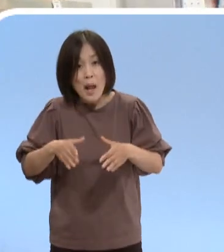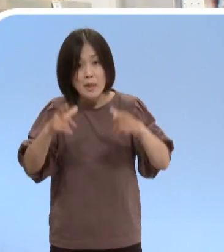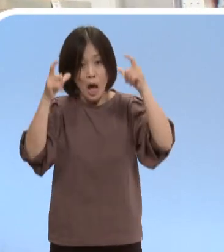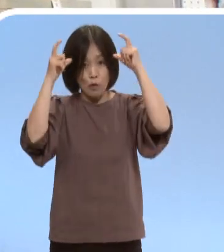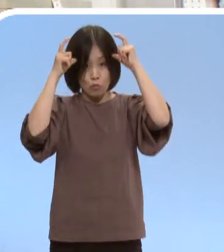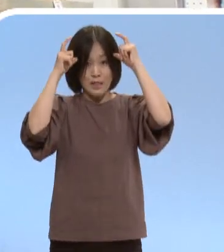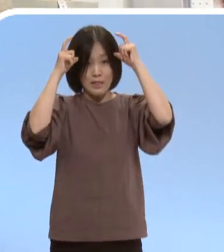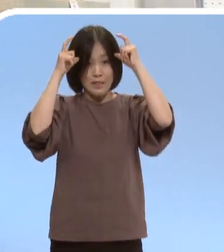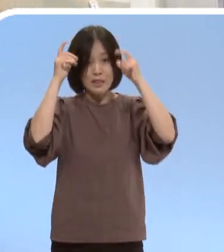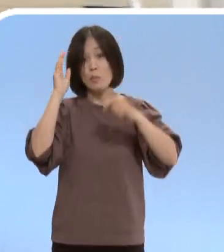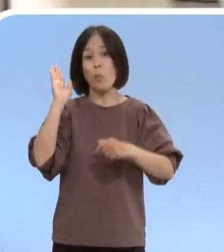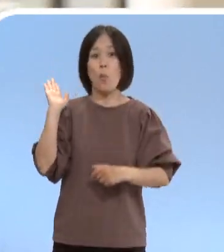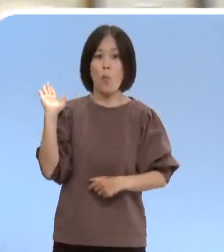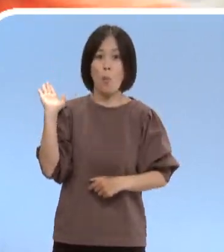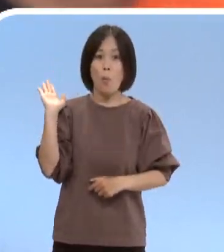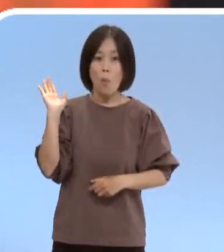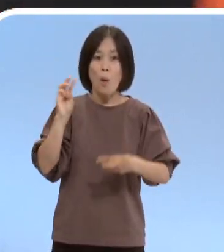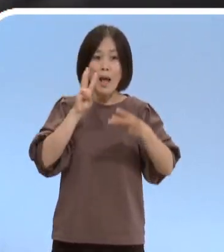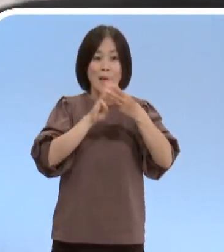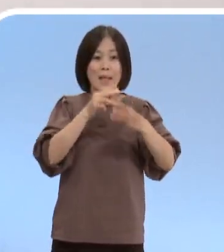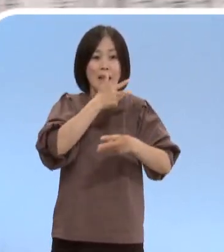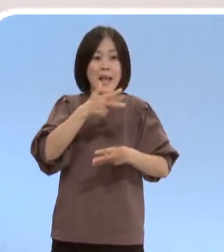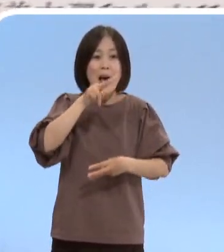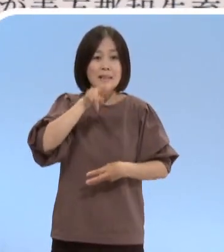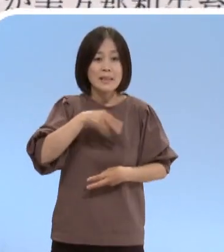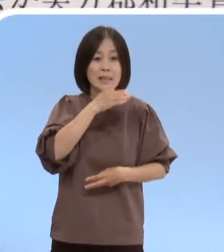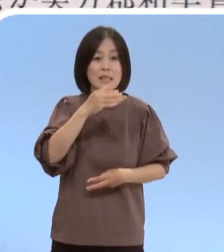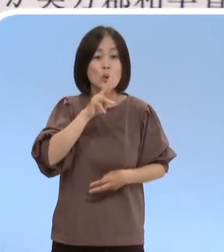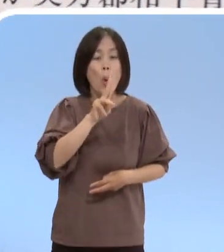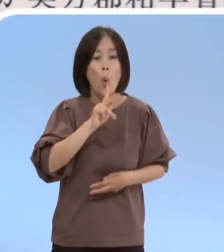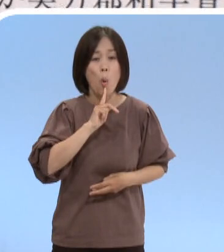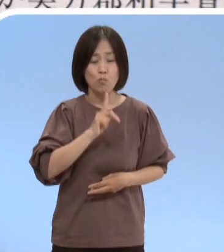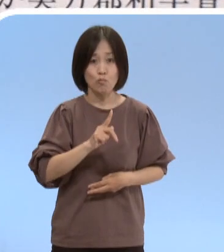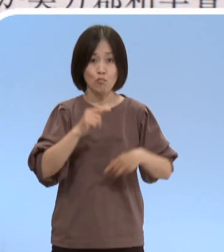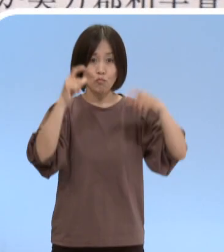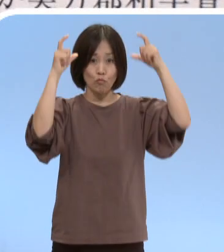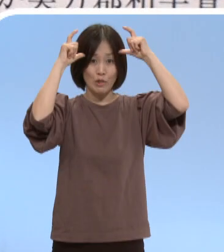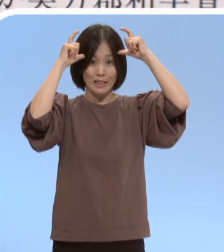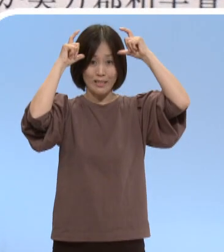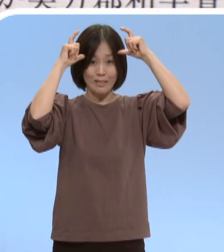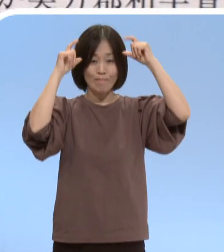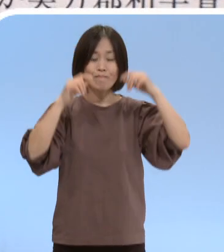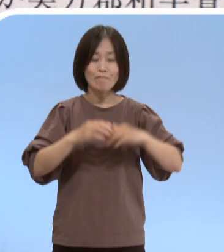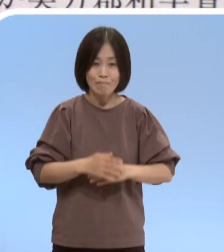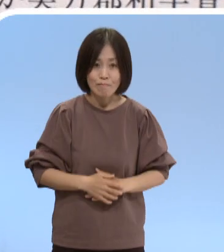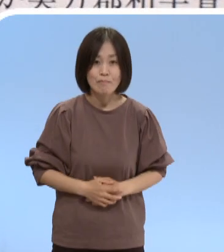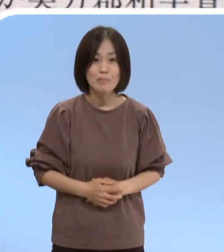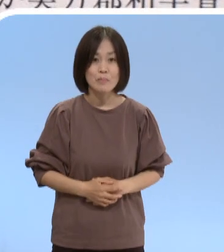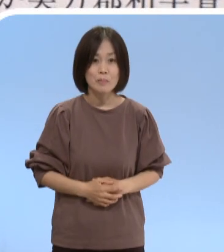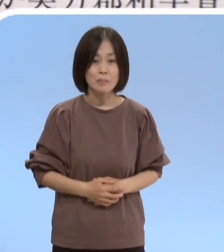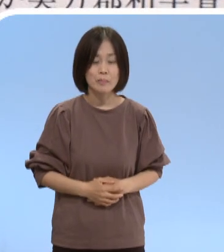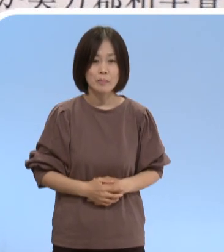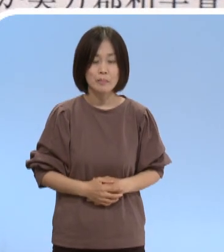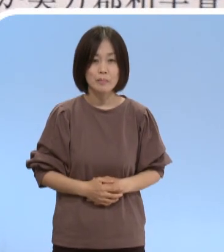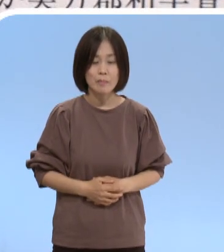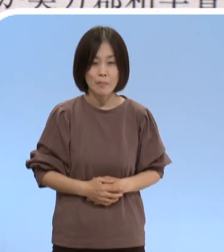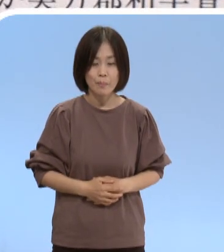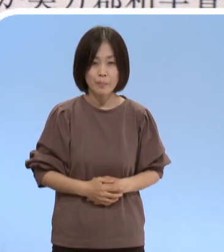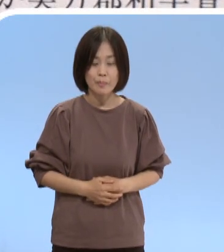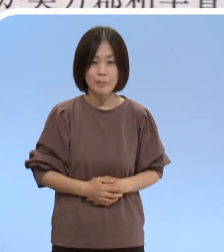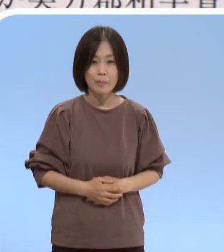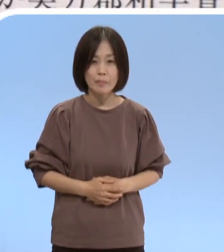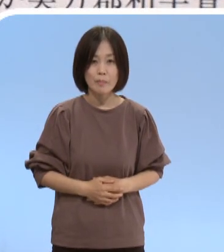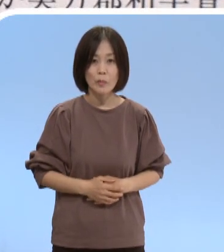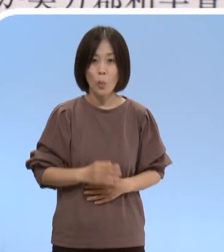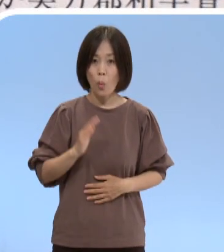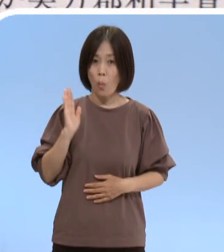目の牛がこの田尻号、伝説の牛田尻号という 伝説の牛、 そう、牛になるんですけど、